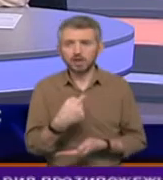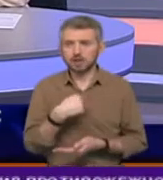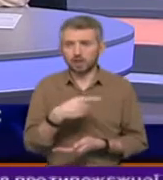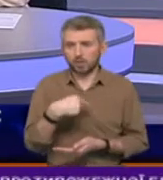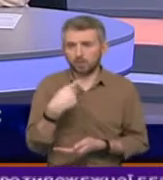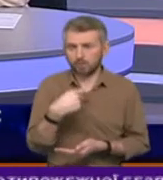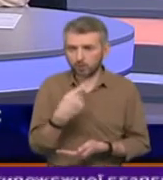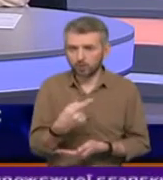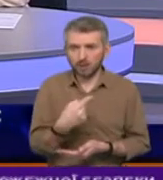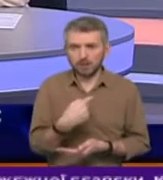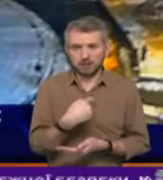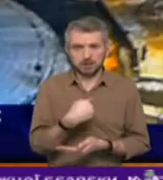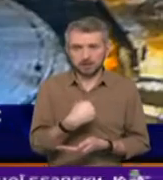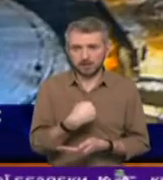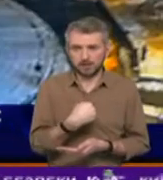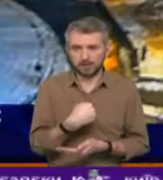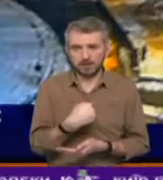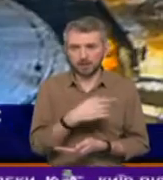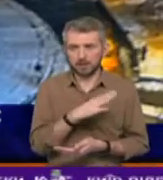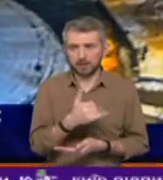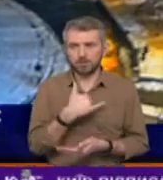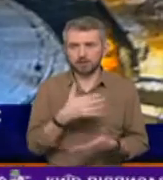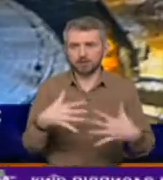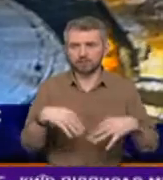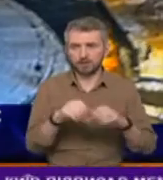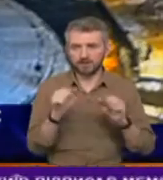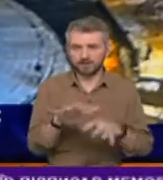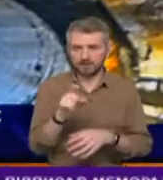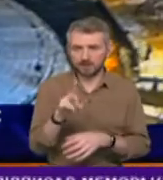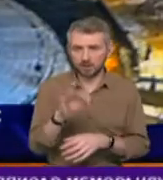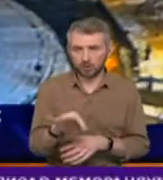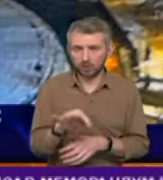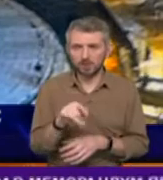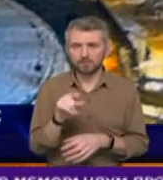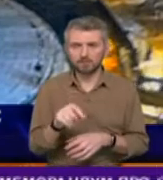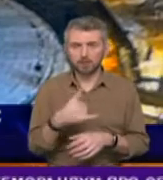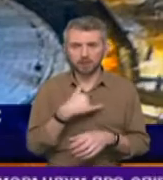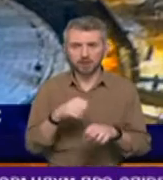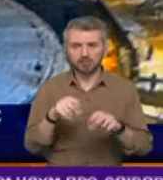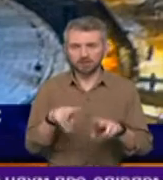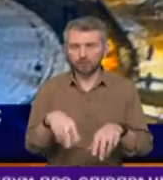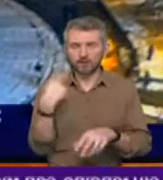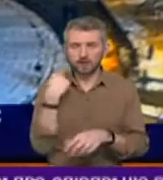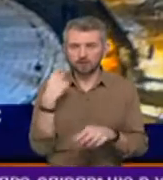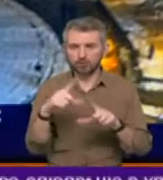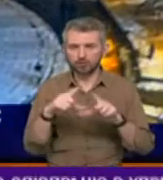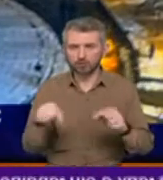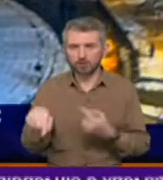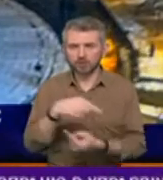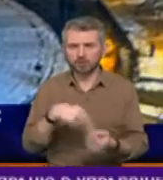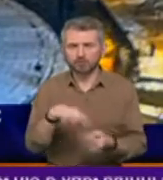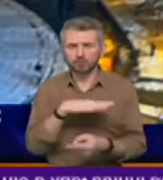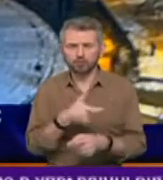інженерів, техніків от в цьому напрямку. Тобто ЗНО, набір іспитів, він якось,